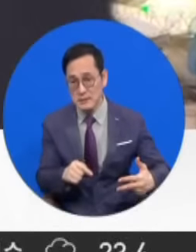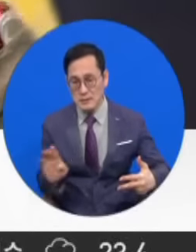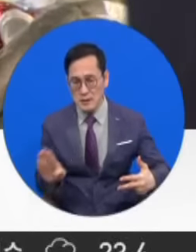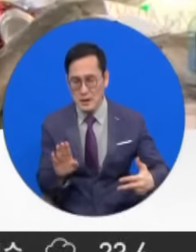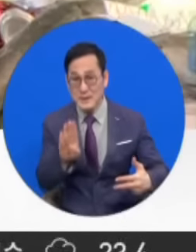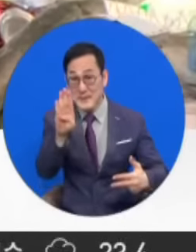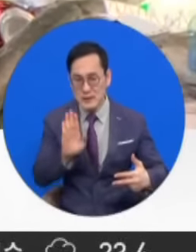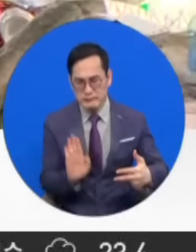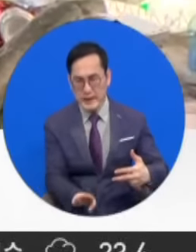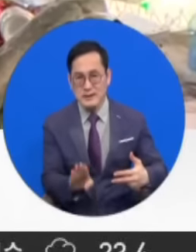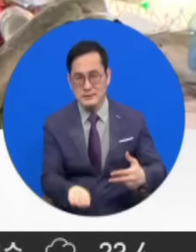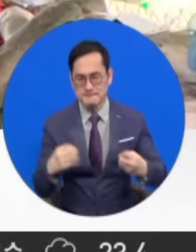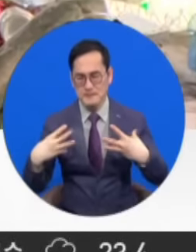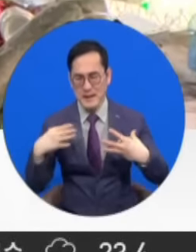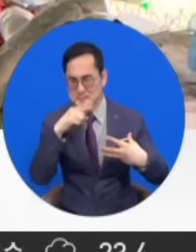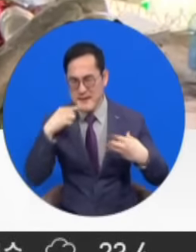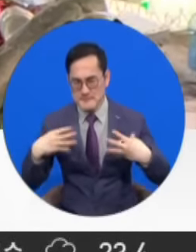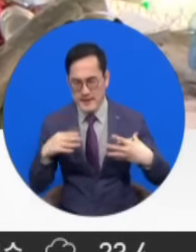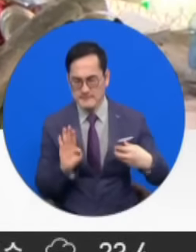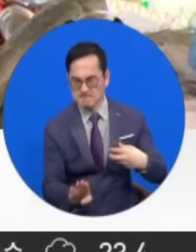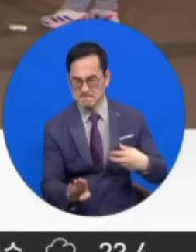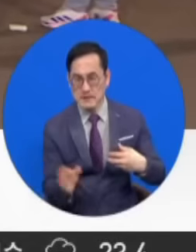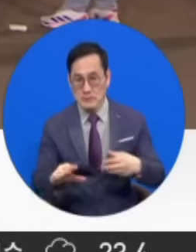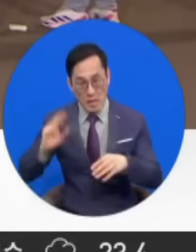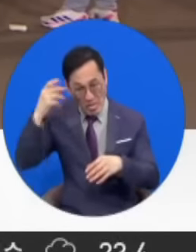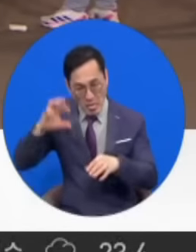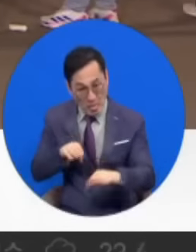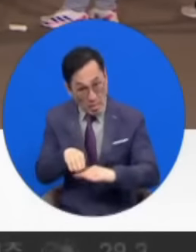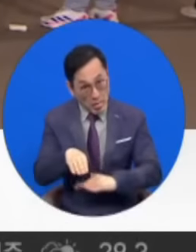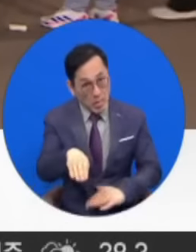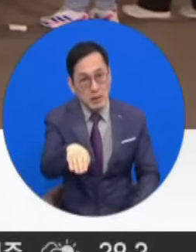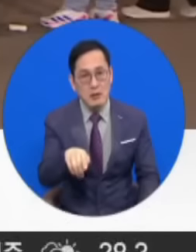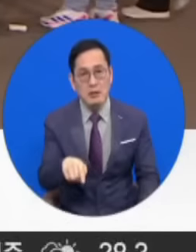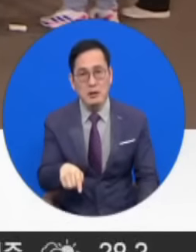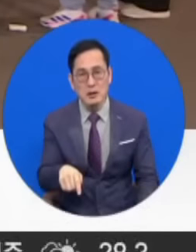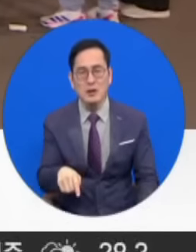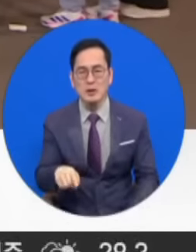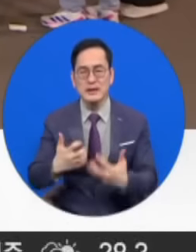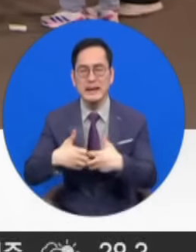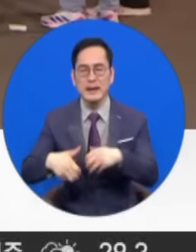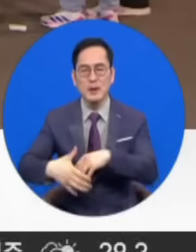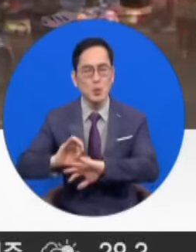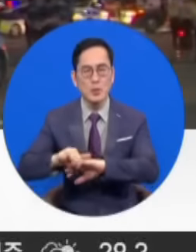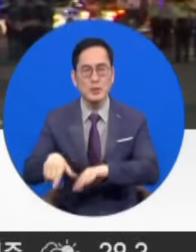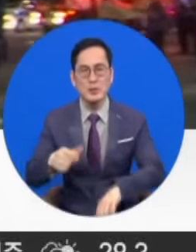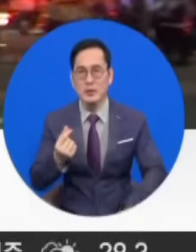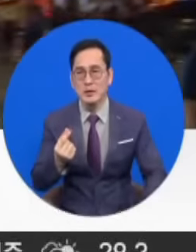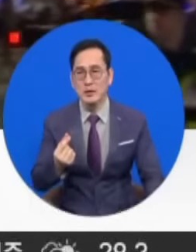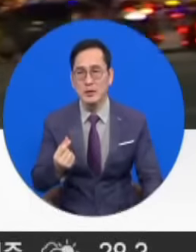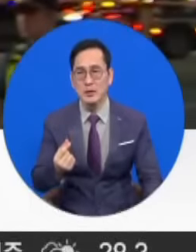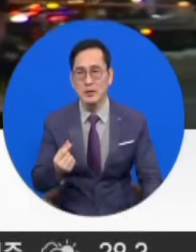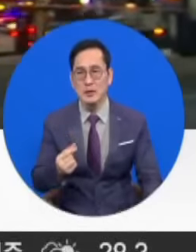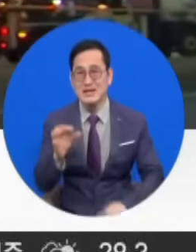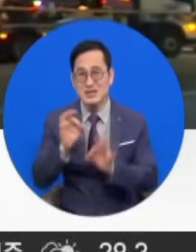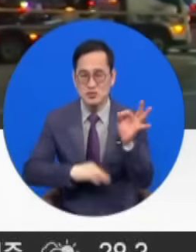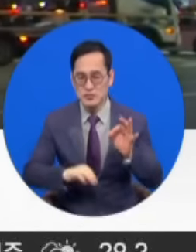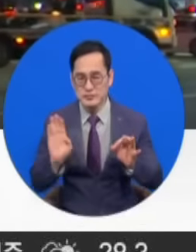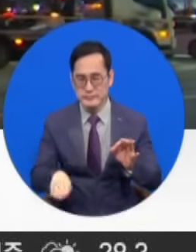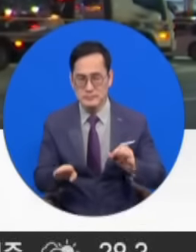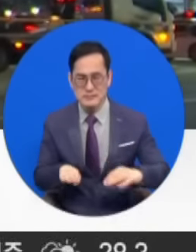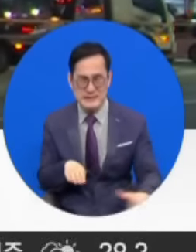아니면 운전 미숙이라고 미숙인지 그런, 예. 예를 들어 실수로 악셀을 브레이크인 줄 알고 계속 밟았다면 저런 사고가 날